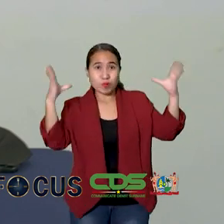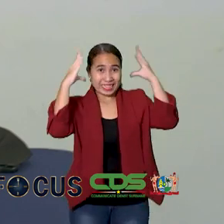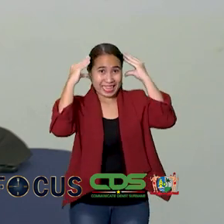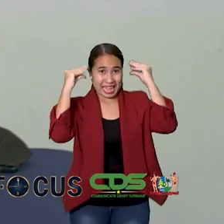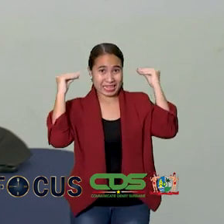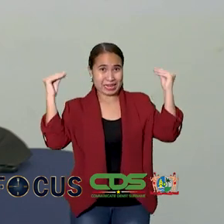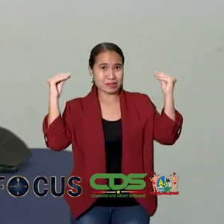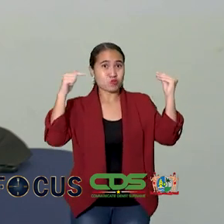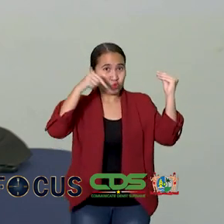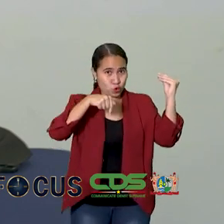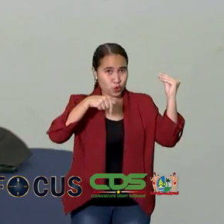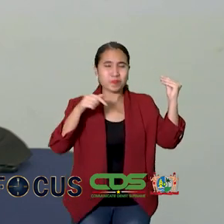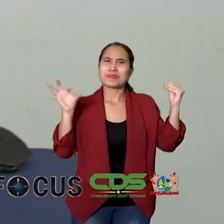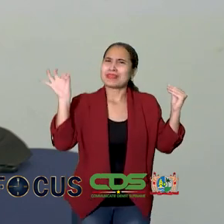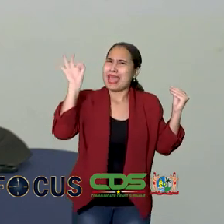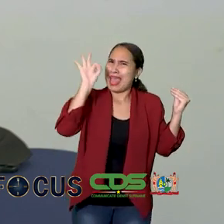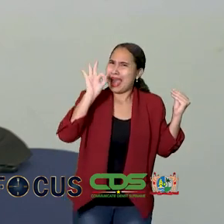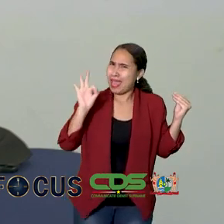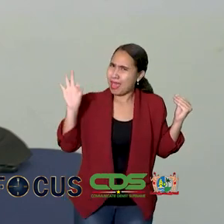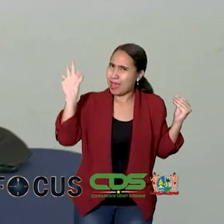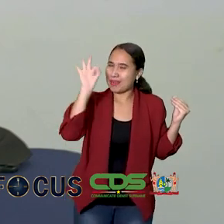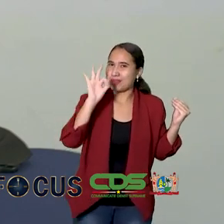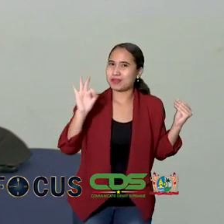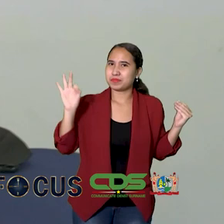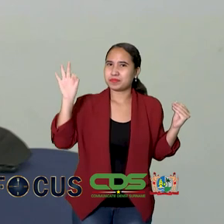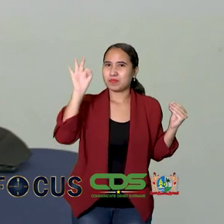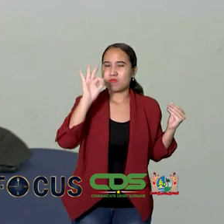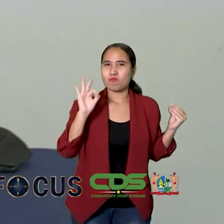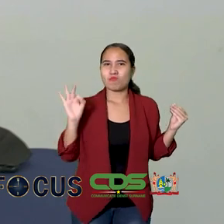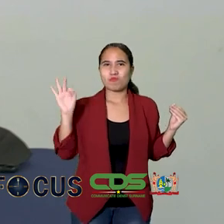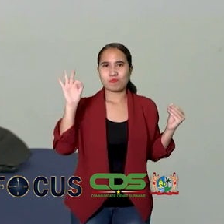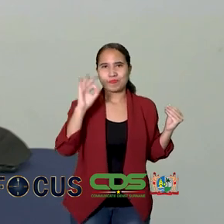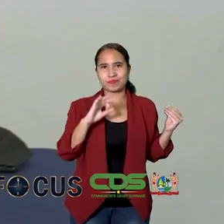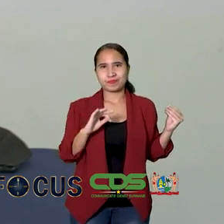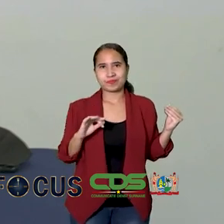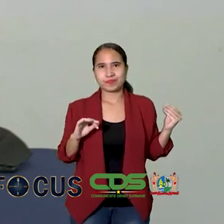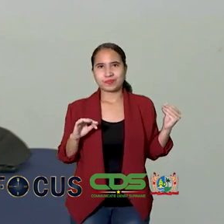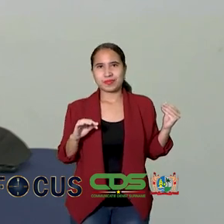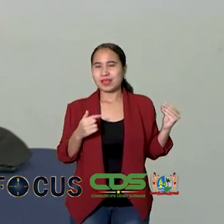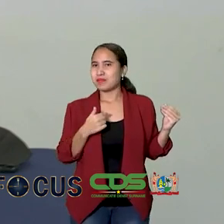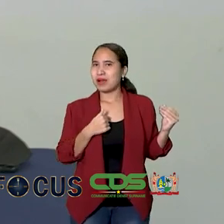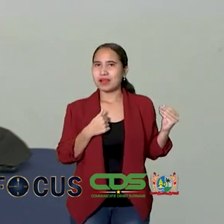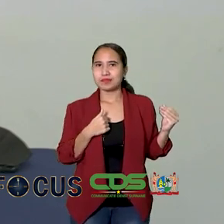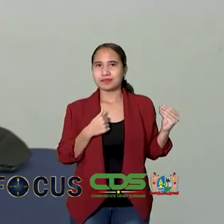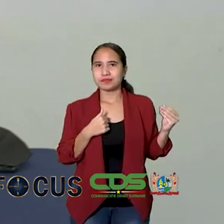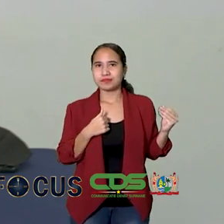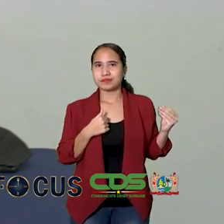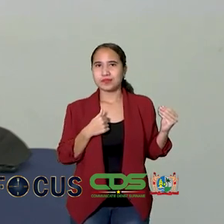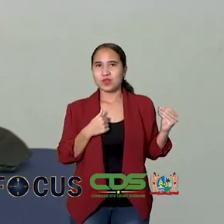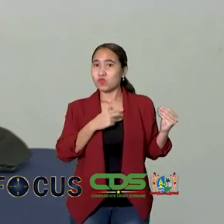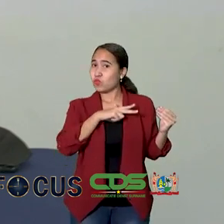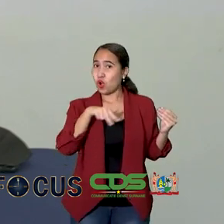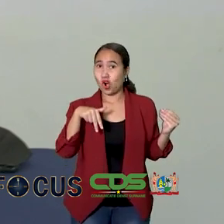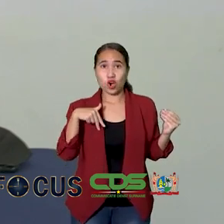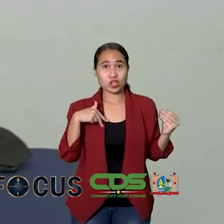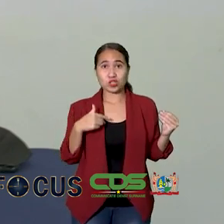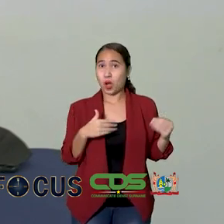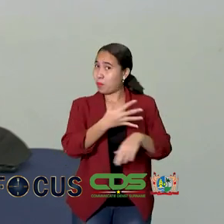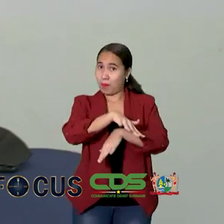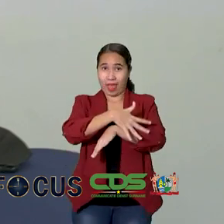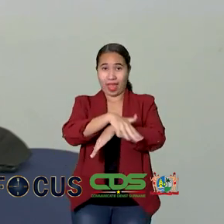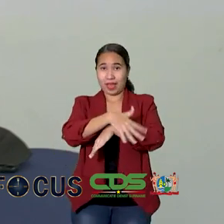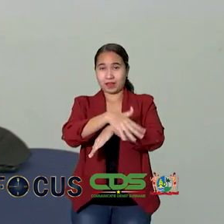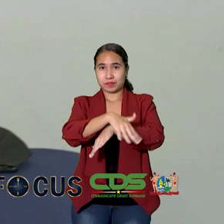heftige. En die gaat gelukkig wel liggen. Maar ik denk dat het geen reden is voor ons om te juichen. Nederland heeft